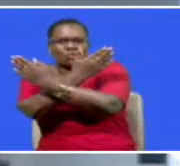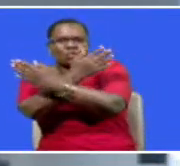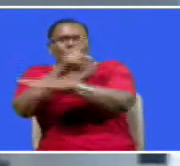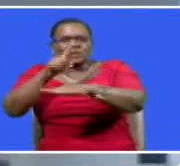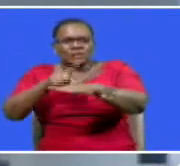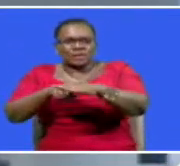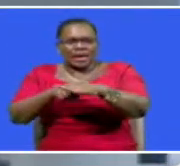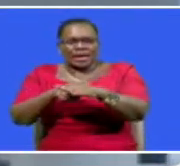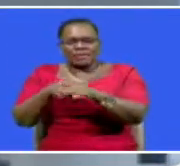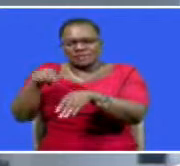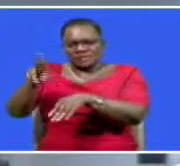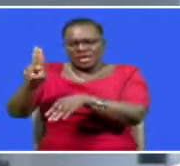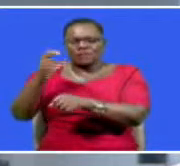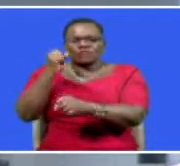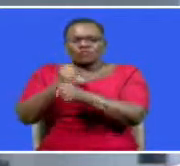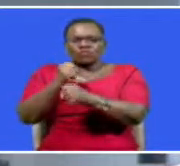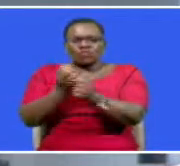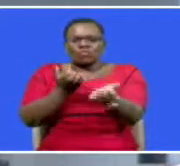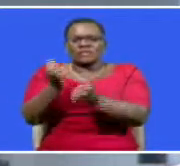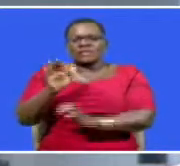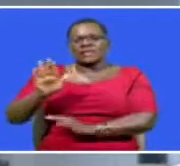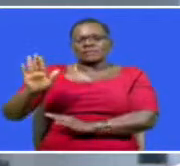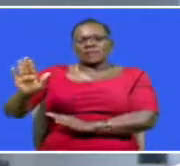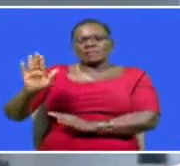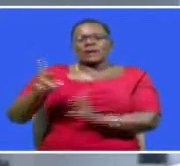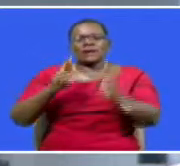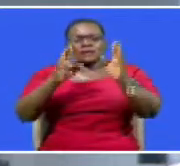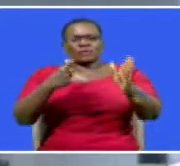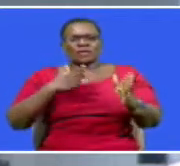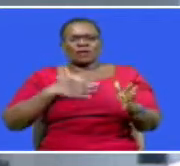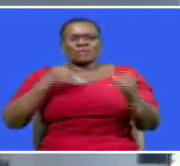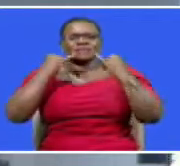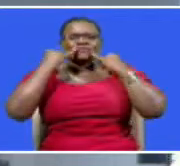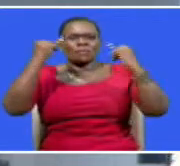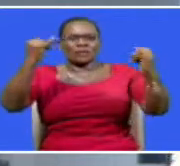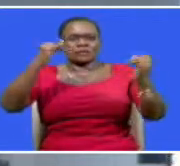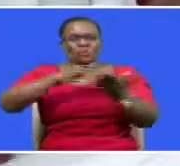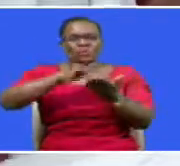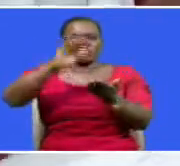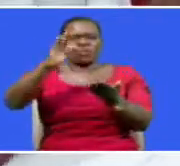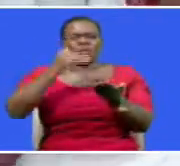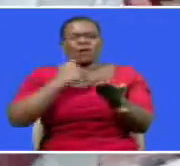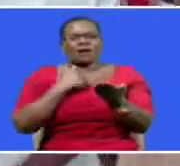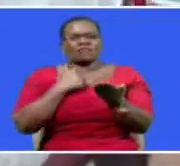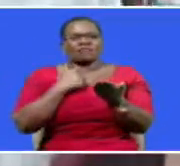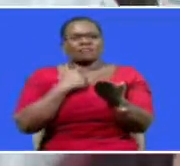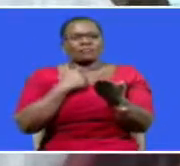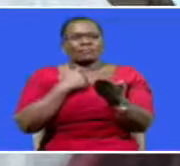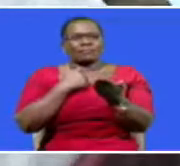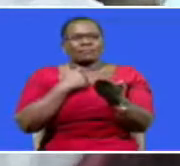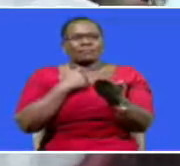wakiwa wanaendelea na shughuli zao. Mwanahabari Gloria Milimu na taarifa zaidi.